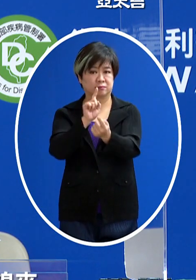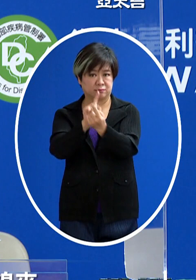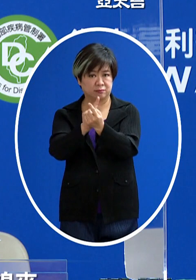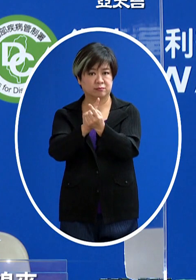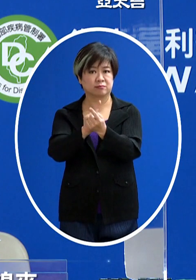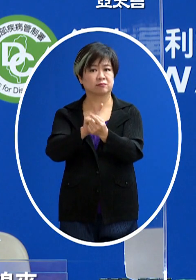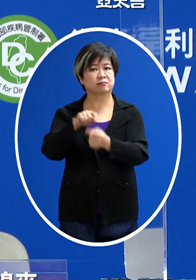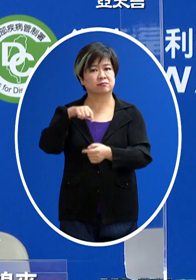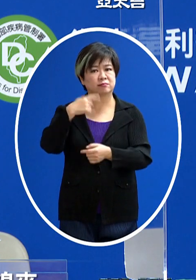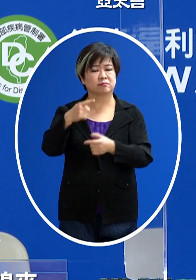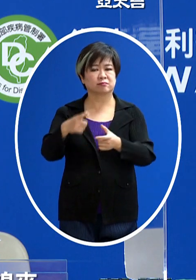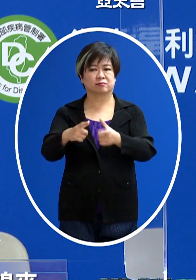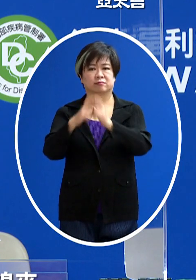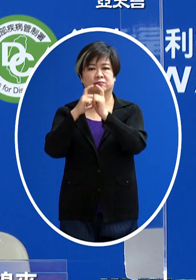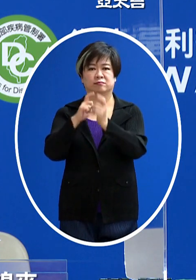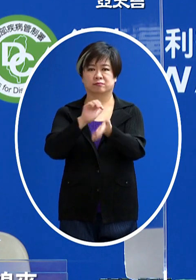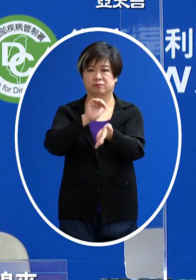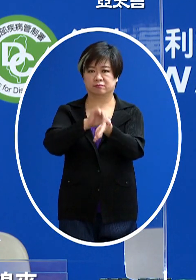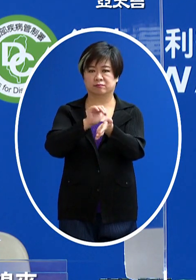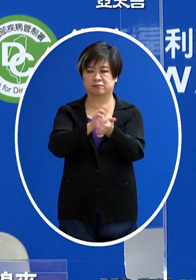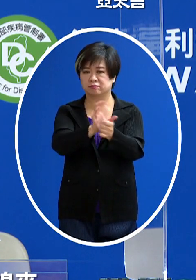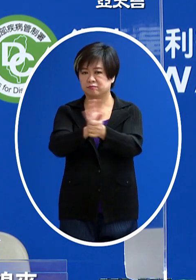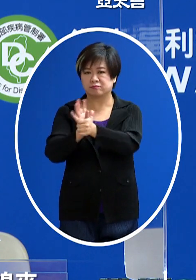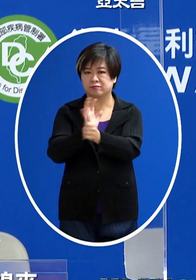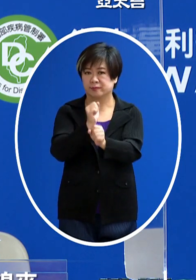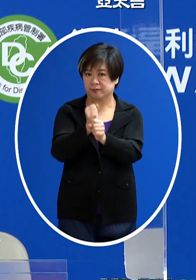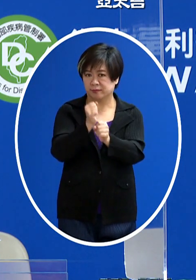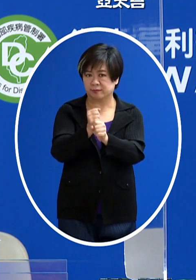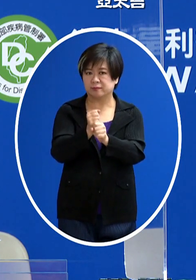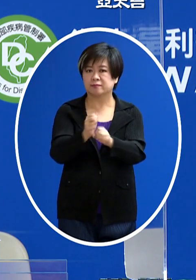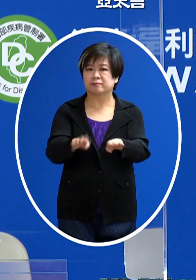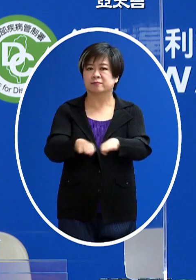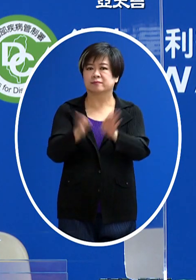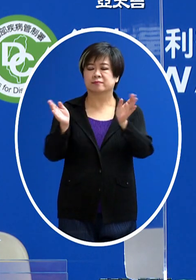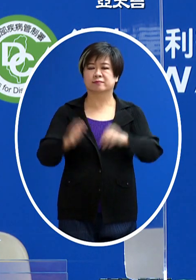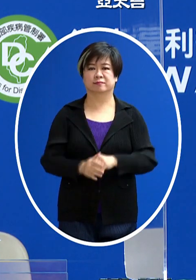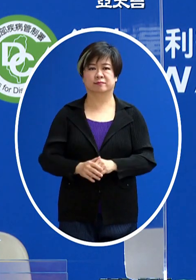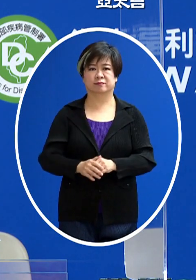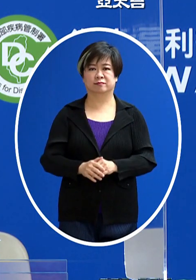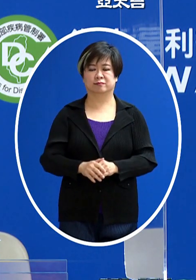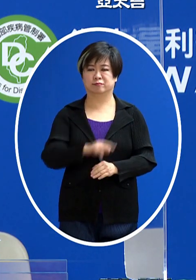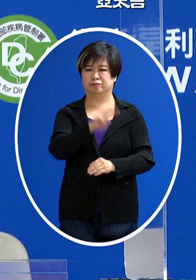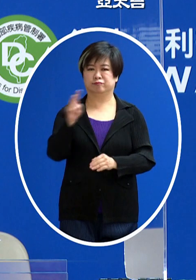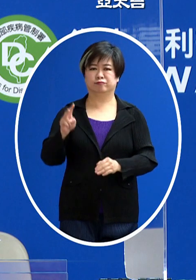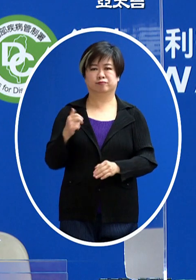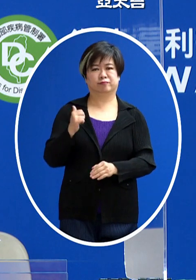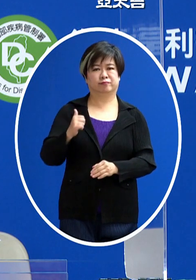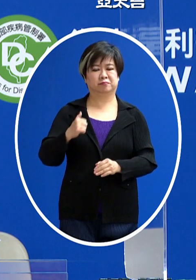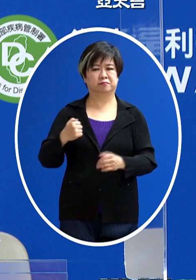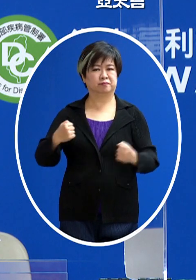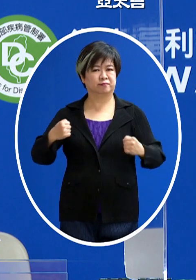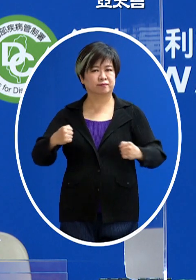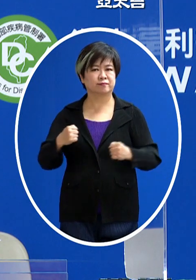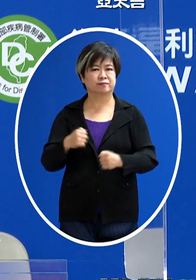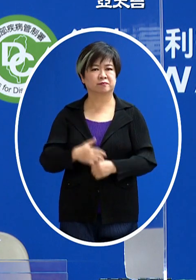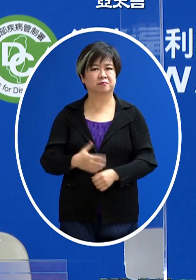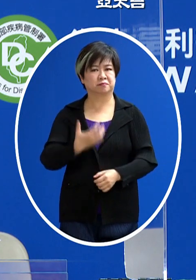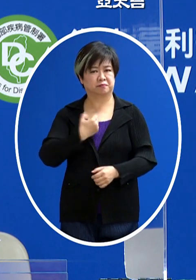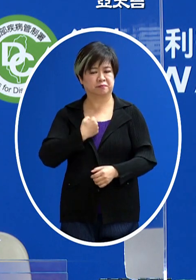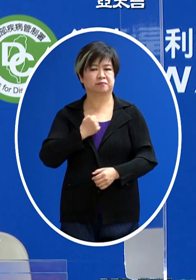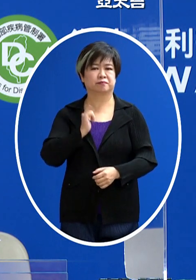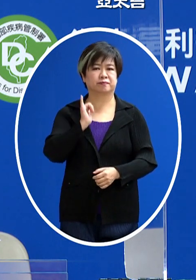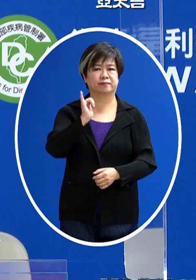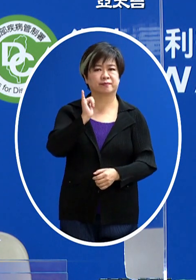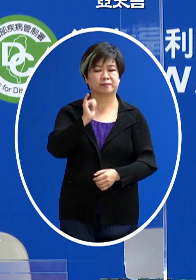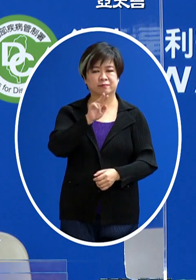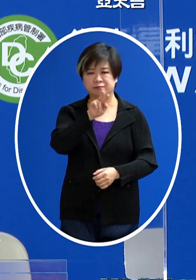来回到这个医疗的第一线的前线来，士气都非常好，也充满了斗志，那